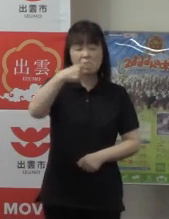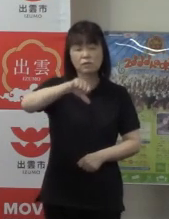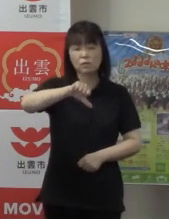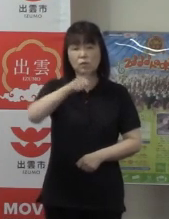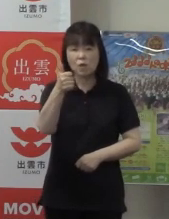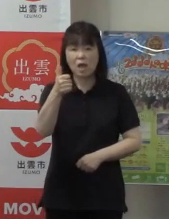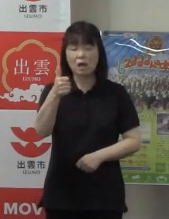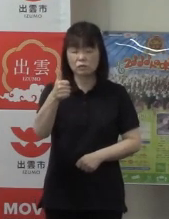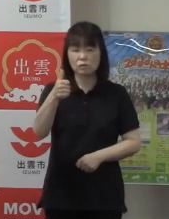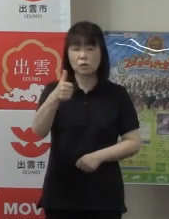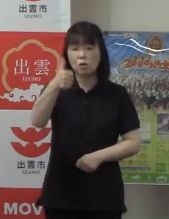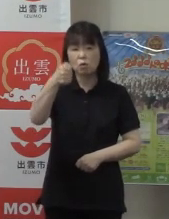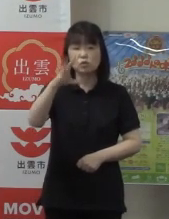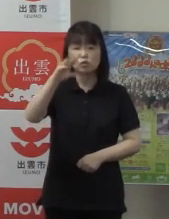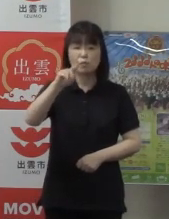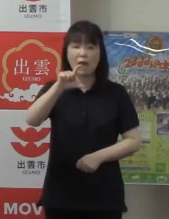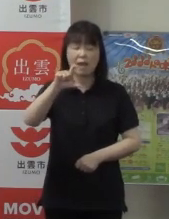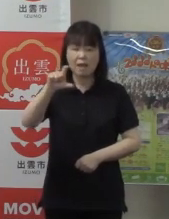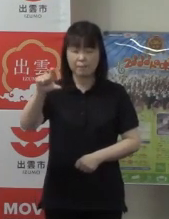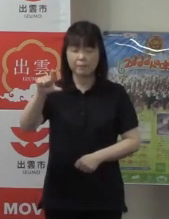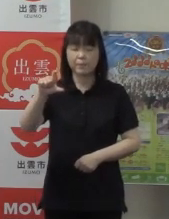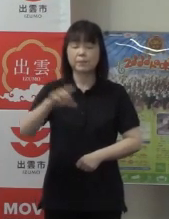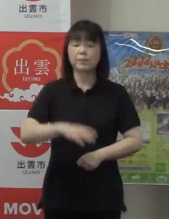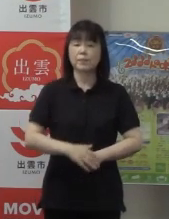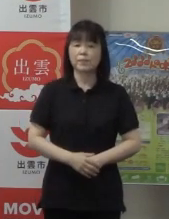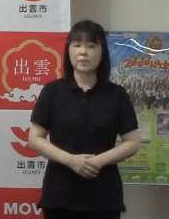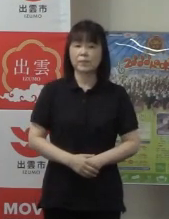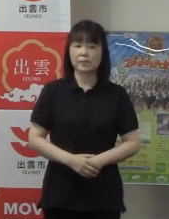1550万円を計上するものであります。